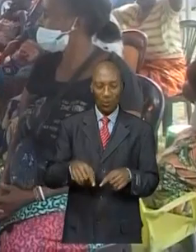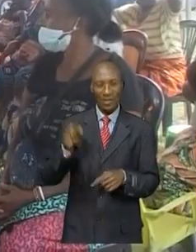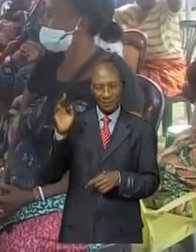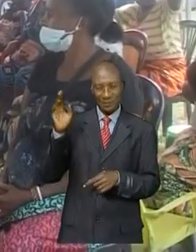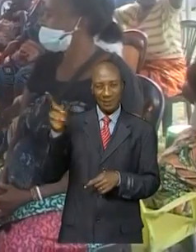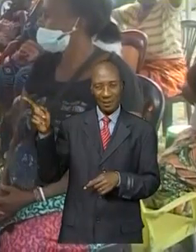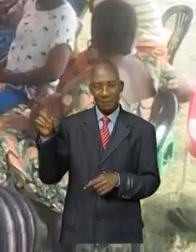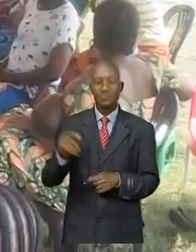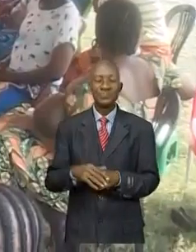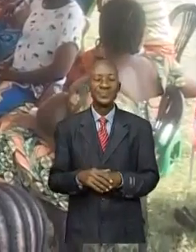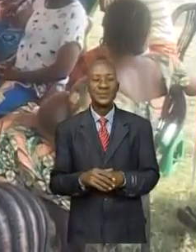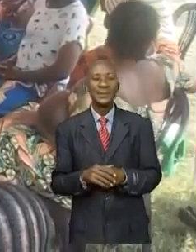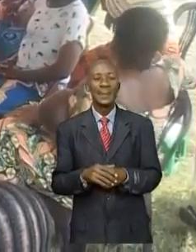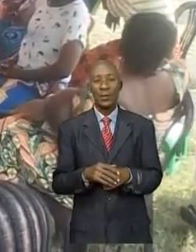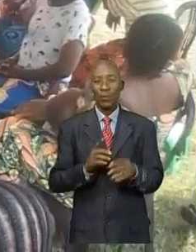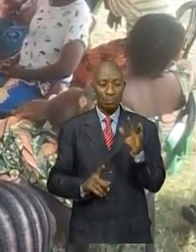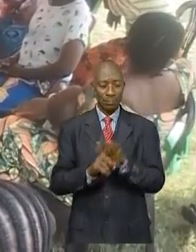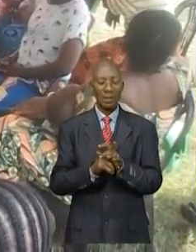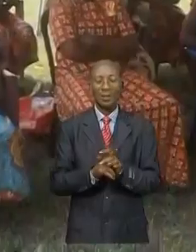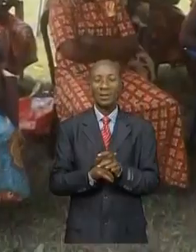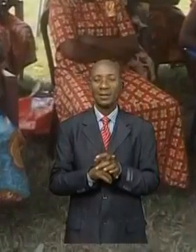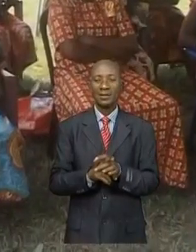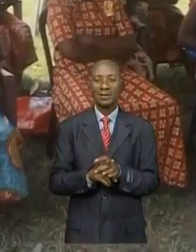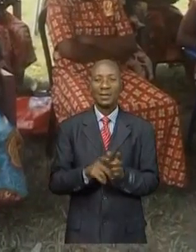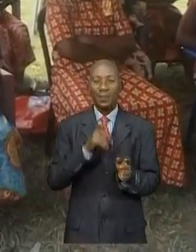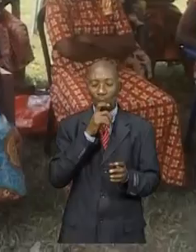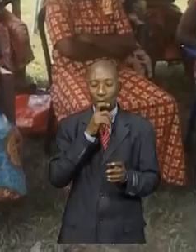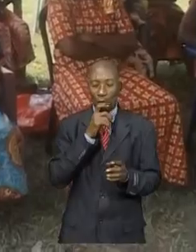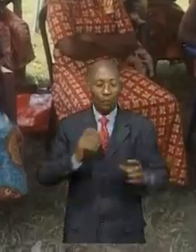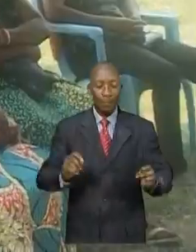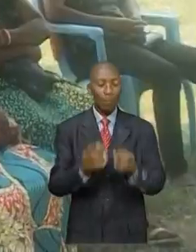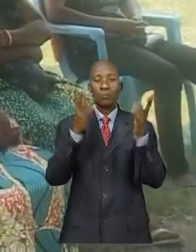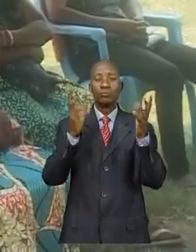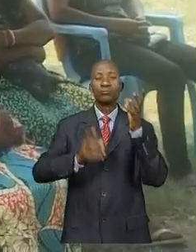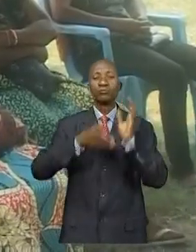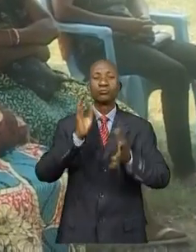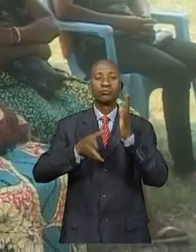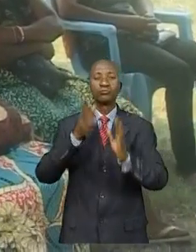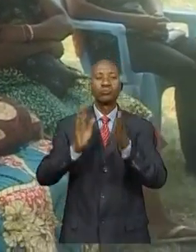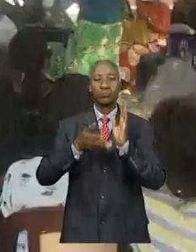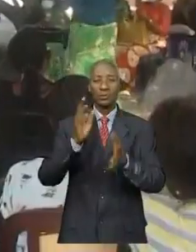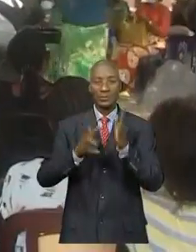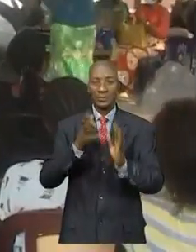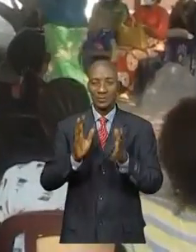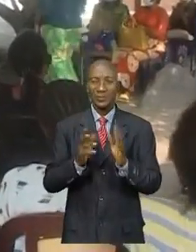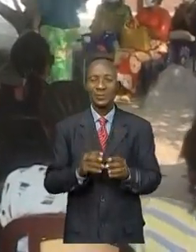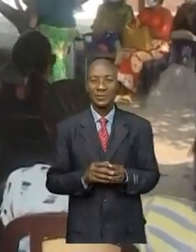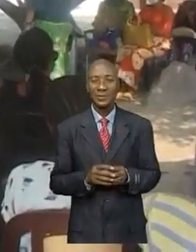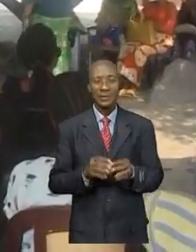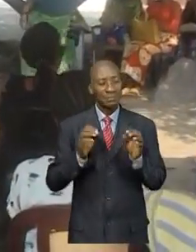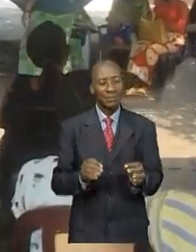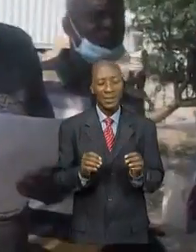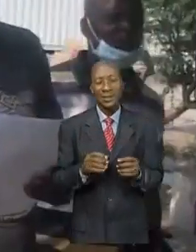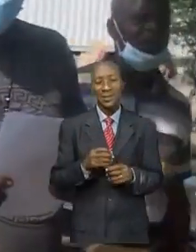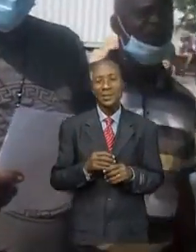vie de toutes ces personnes jusqu'à les jeter à la belle étoile. Toutes ces familles sont restées sans secours ni abri et ne savent où